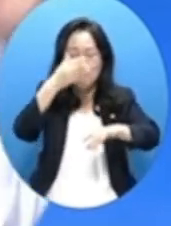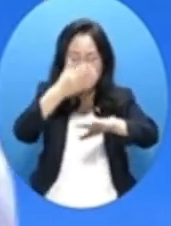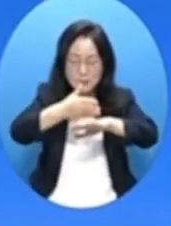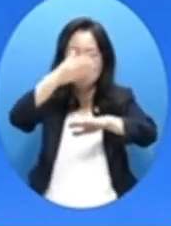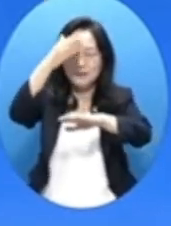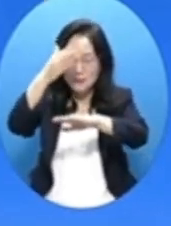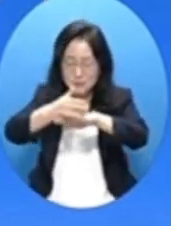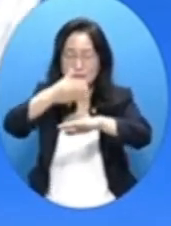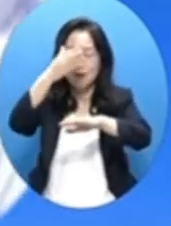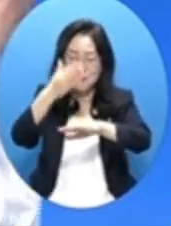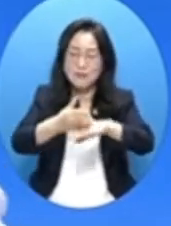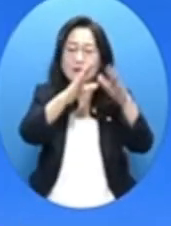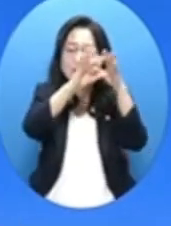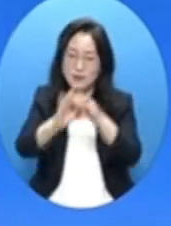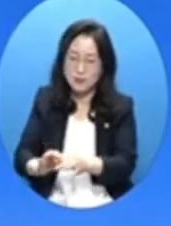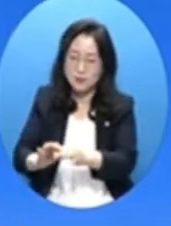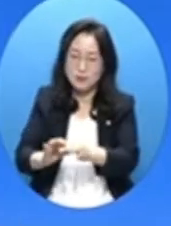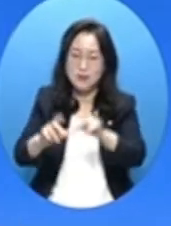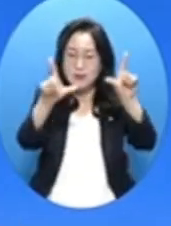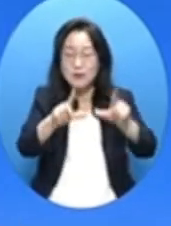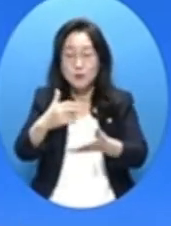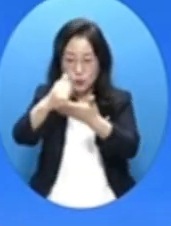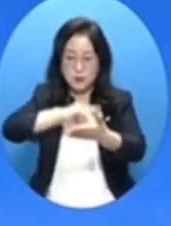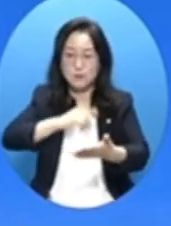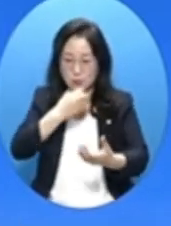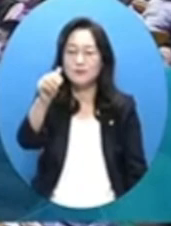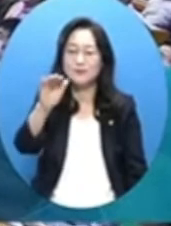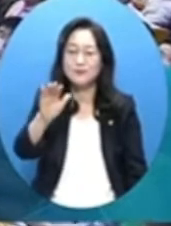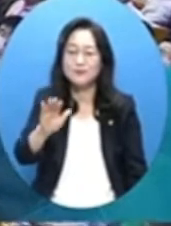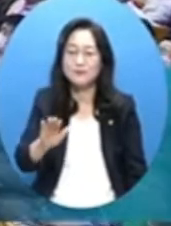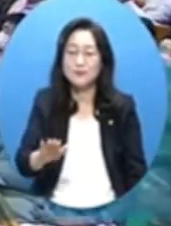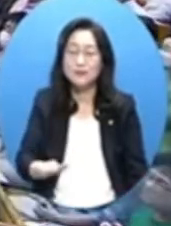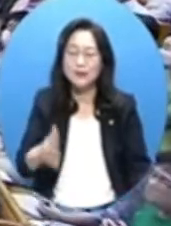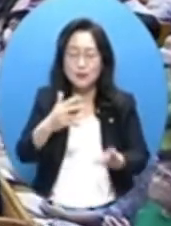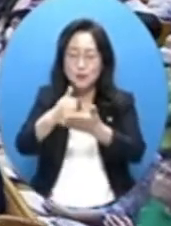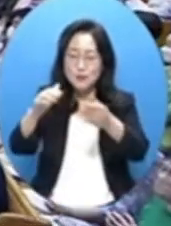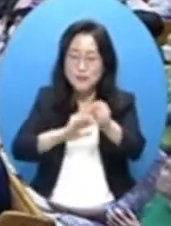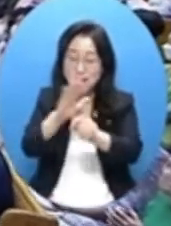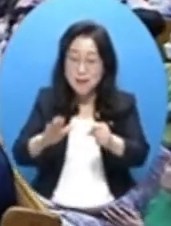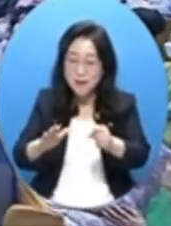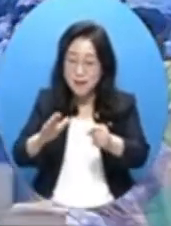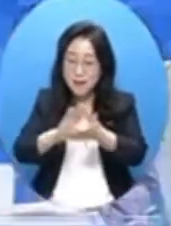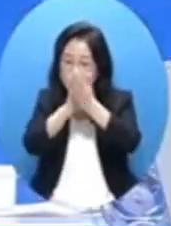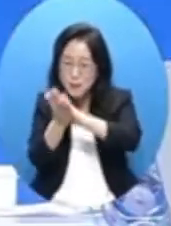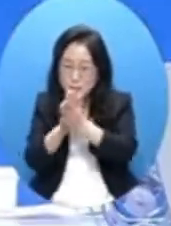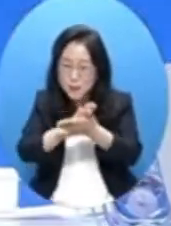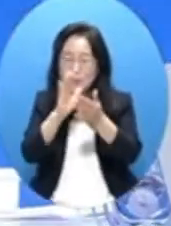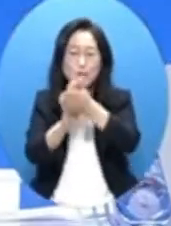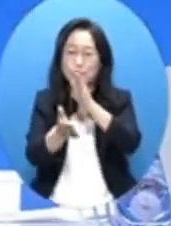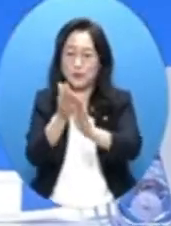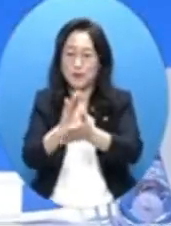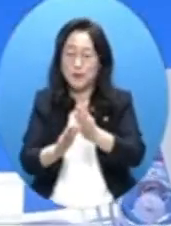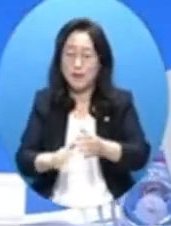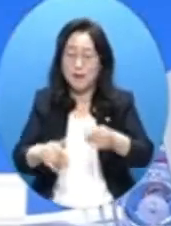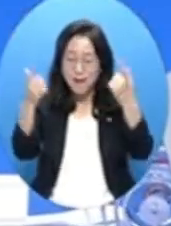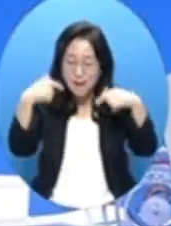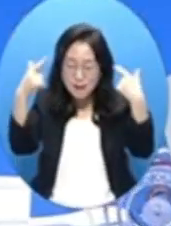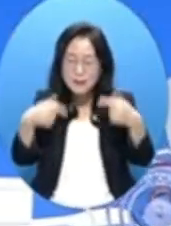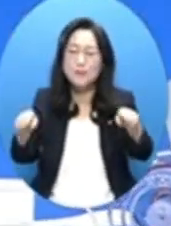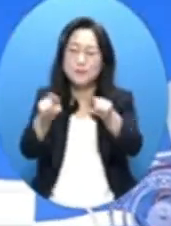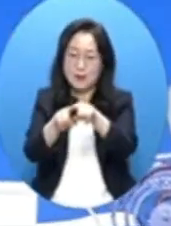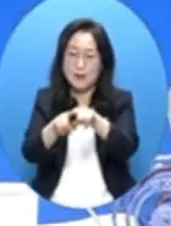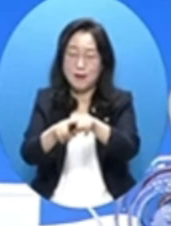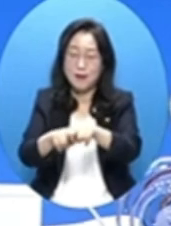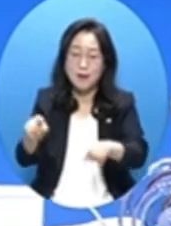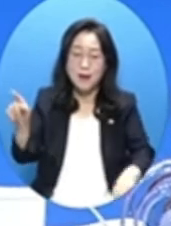감사하고 또 감사하며 살아가는 여러분 되기를 주님으로 축원합니다. 주님의 사랑은 변함이 없습니다. 주님이 언제나 우리와 함께 하십니다.